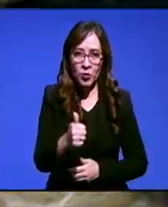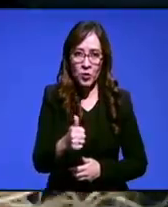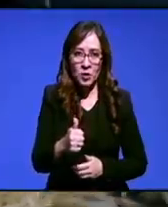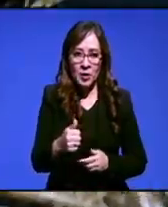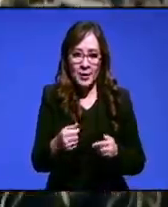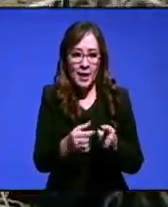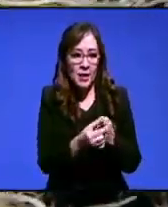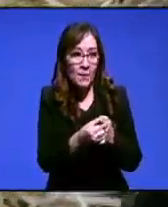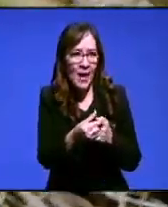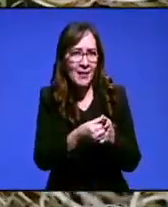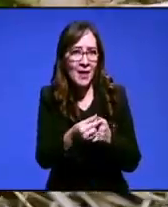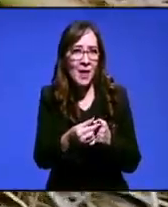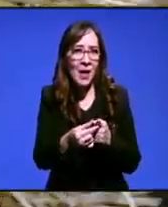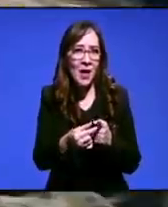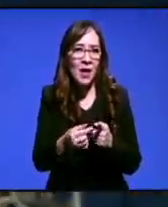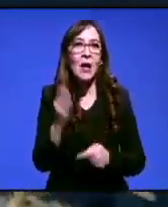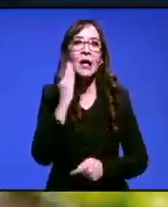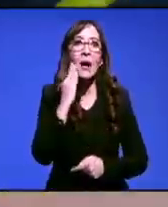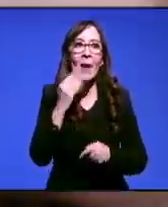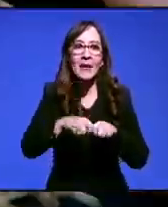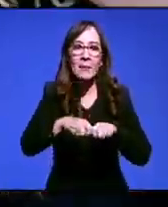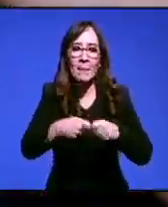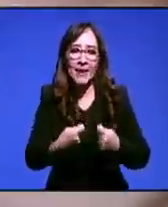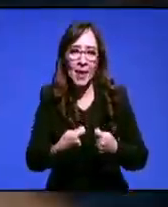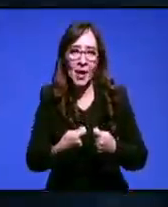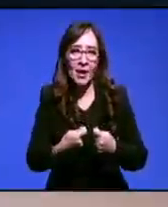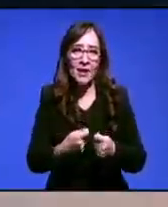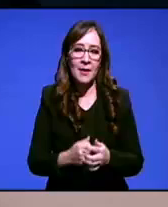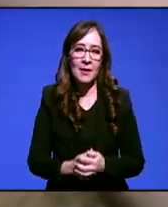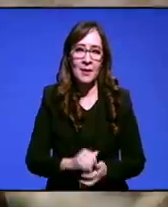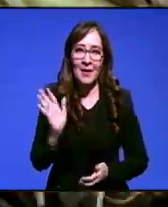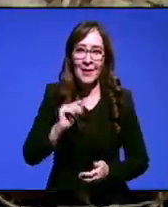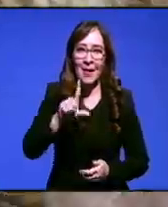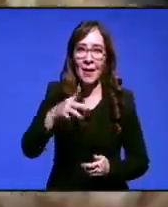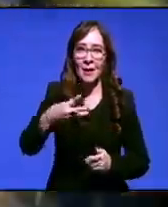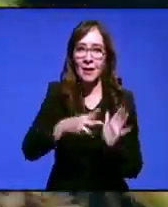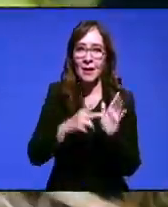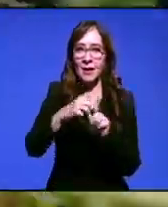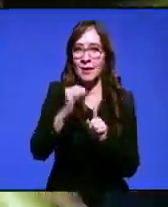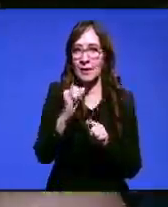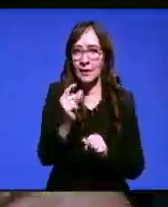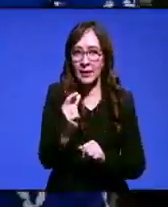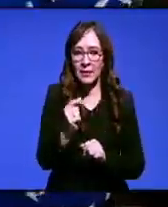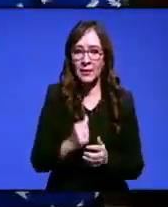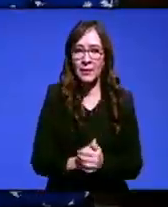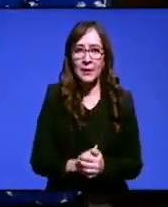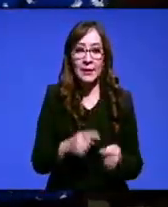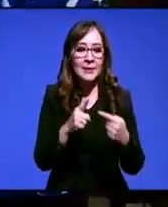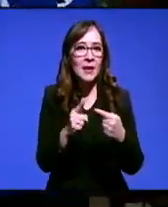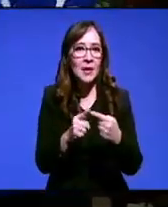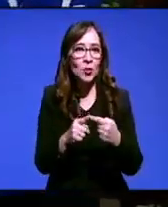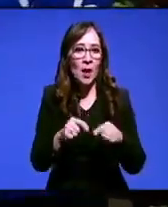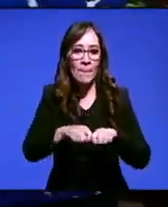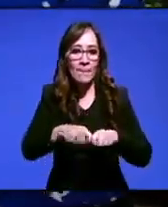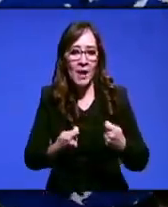dan tidak berlendir. Jadi kita bisa cek dulu ya. Salah satu cara melihatnya bisa dengan belah batang dan